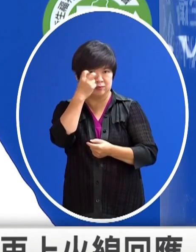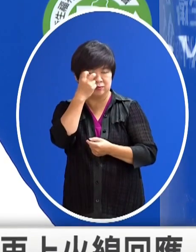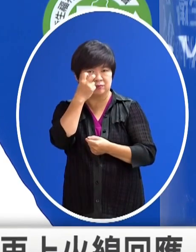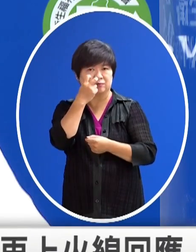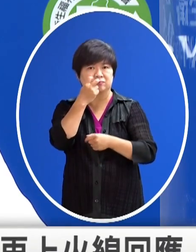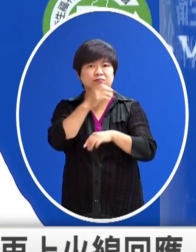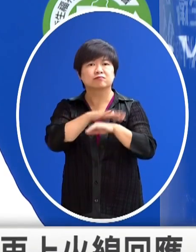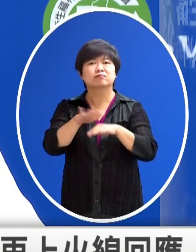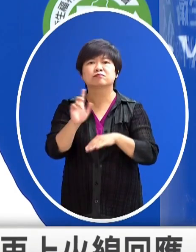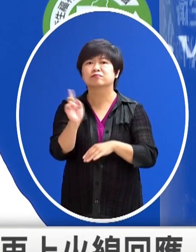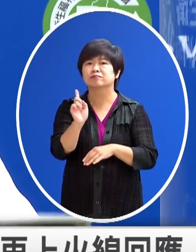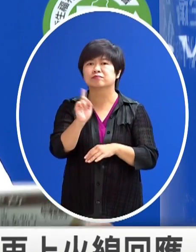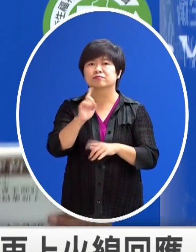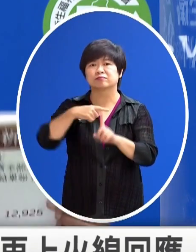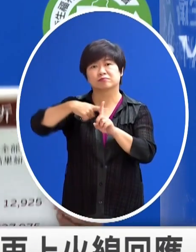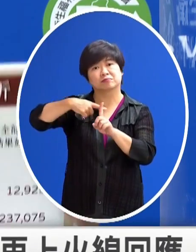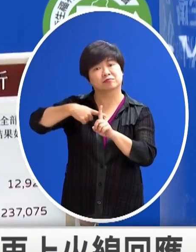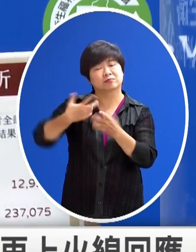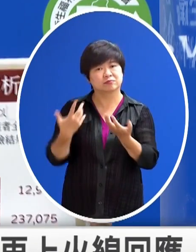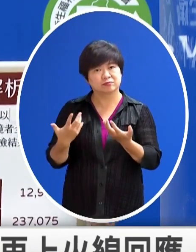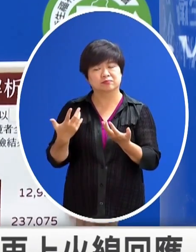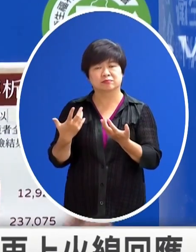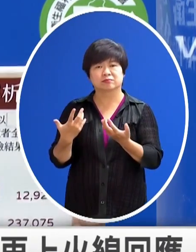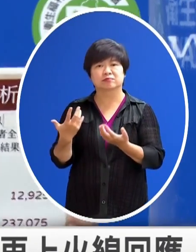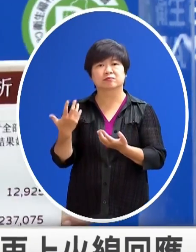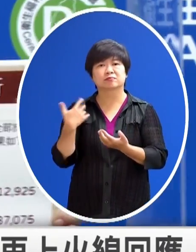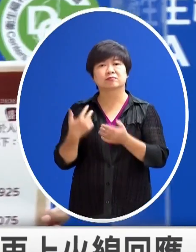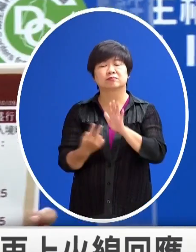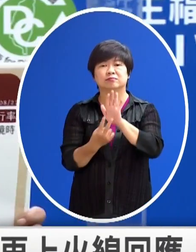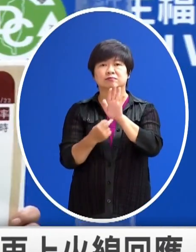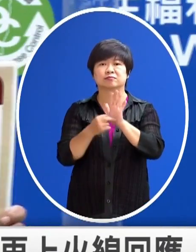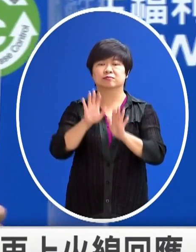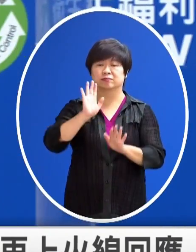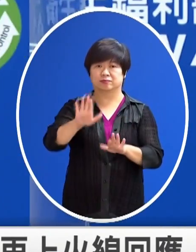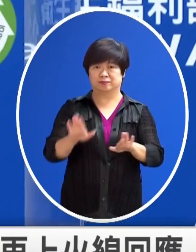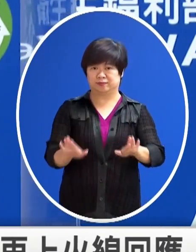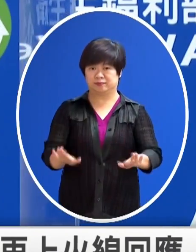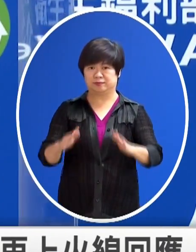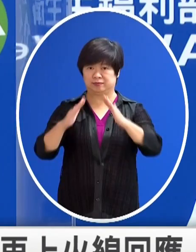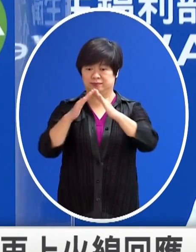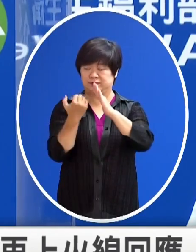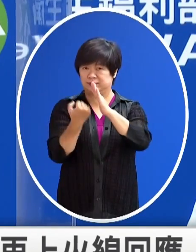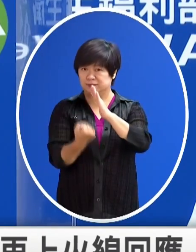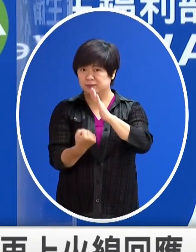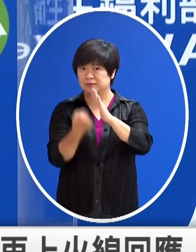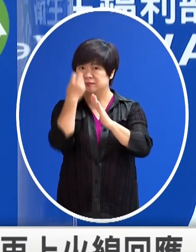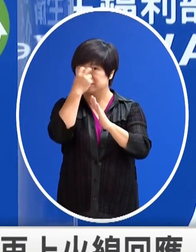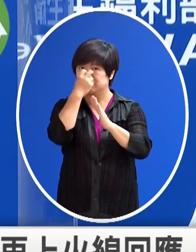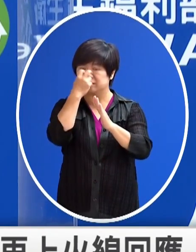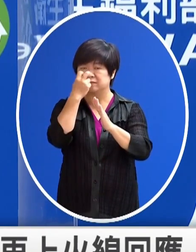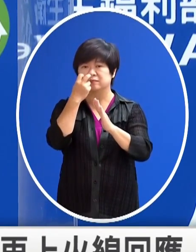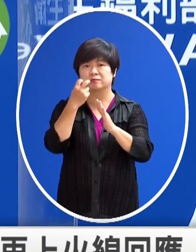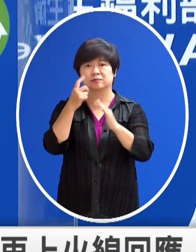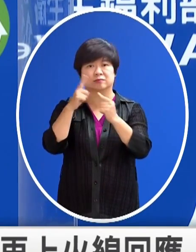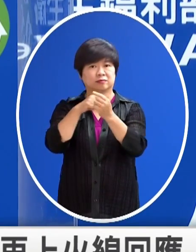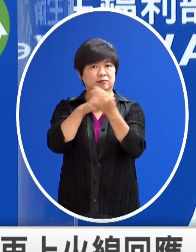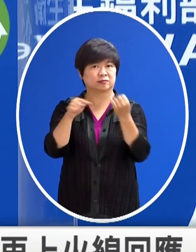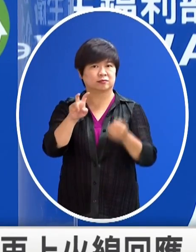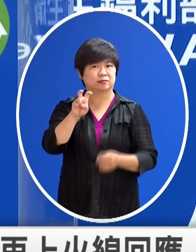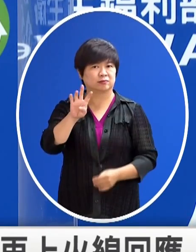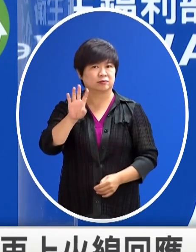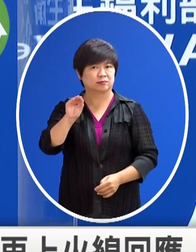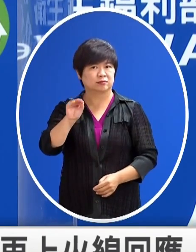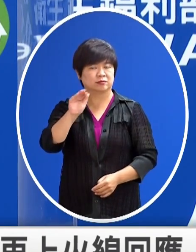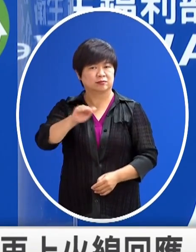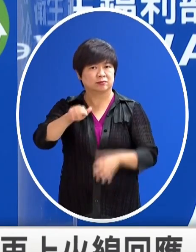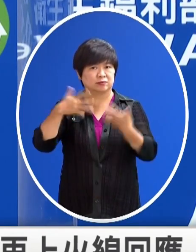样。好，那我们这里面让大家看看，就是说我们现在在居家检疫大概是249,000多，大概是